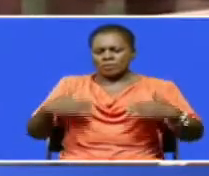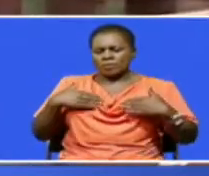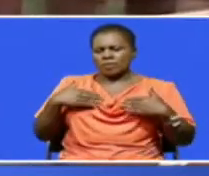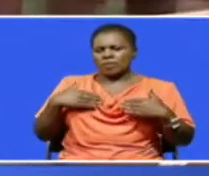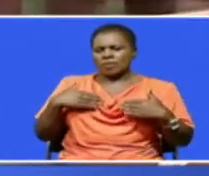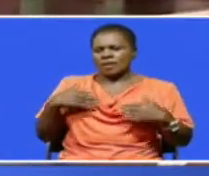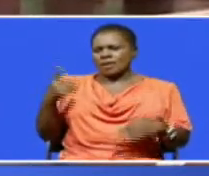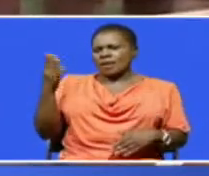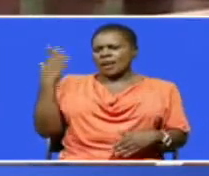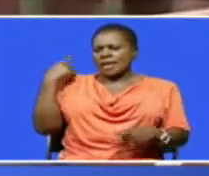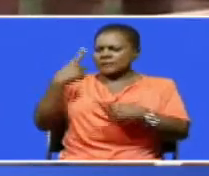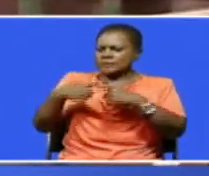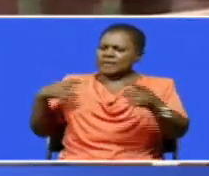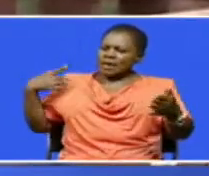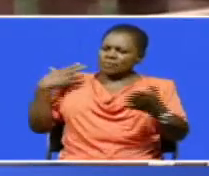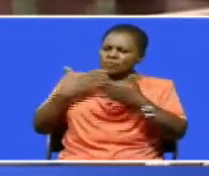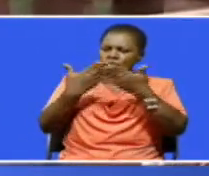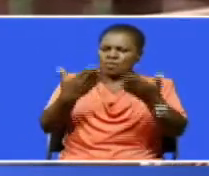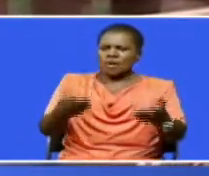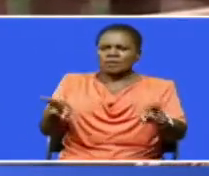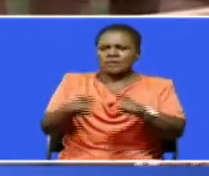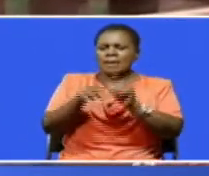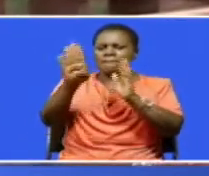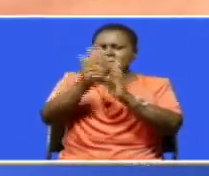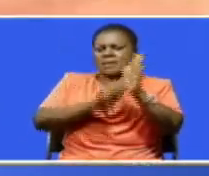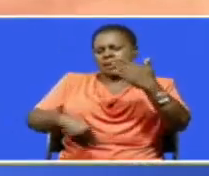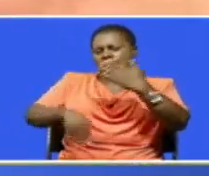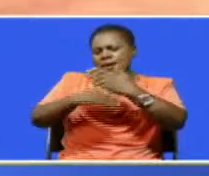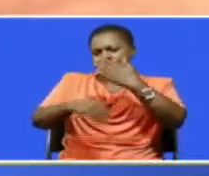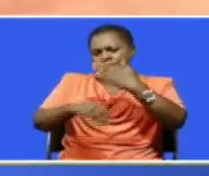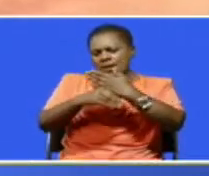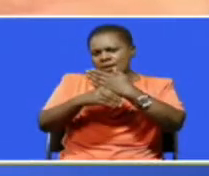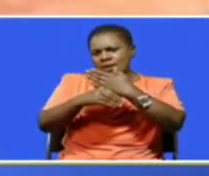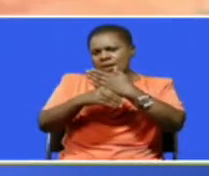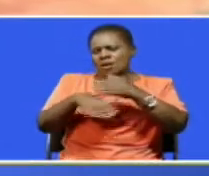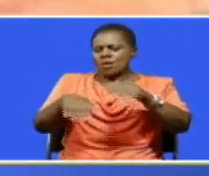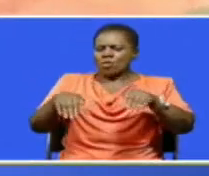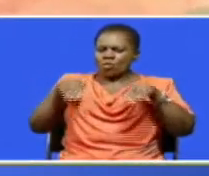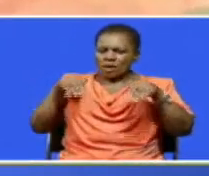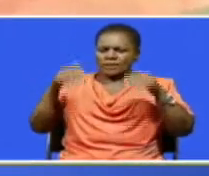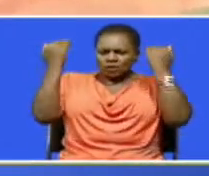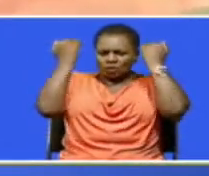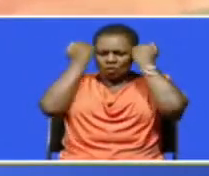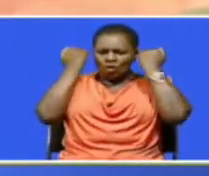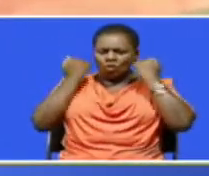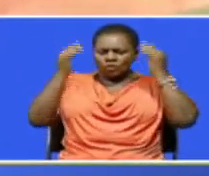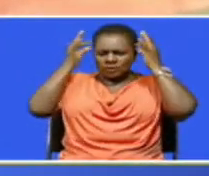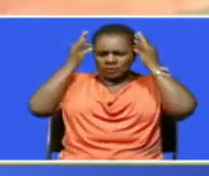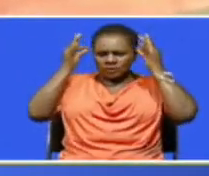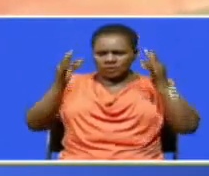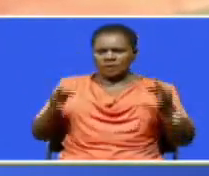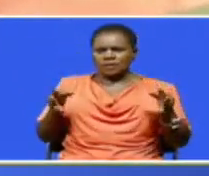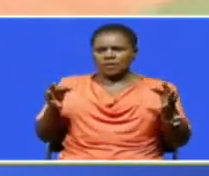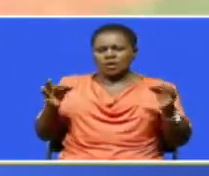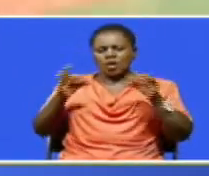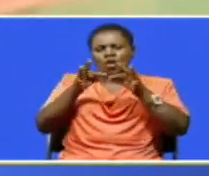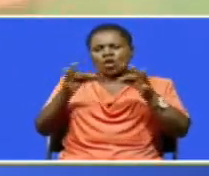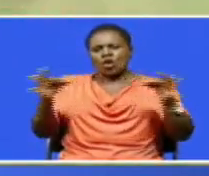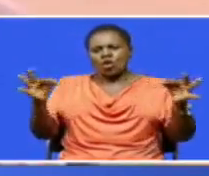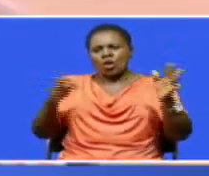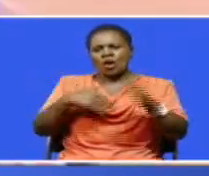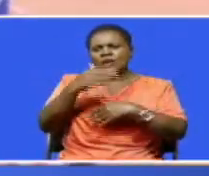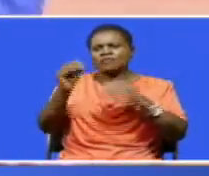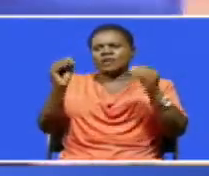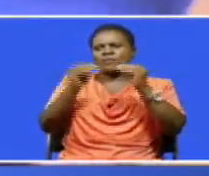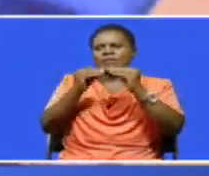jana mpaka wa leo na bill bado inaongezeka. Safari ya kusubiri mahakama ifanye uamuzi ingali ndefu baada ya